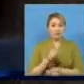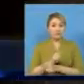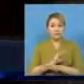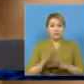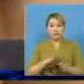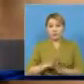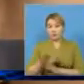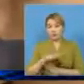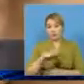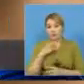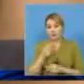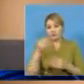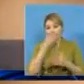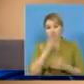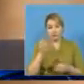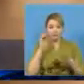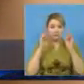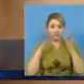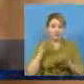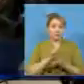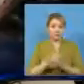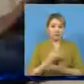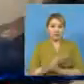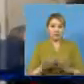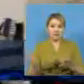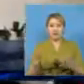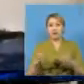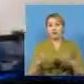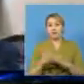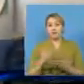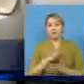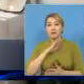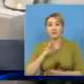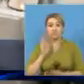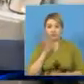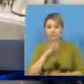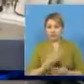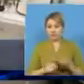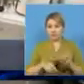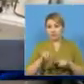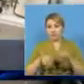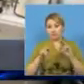она полностью освоила сферу красоты и намерена заниматься различными проектами. Многодетная мать, которая строит свой